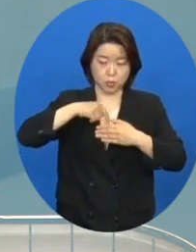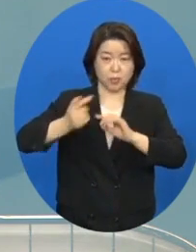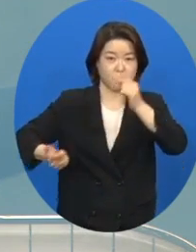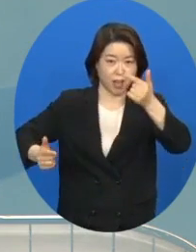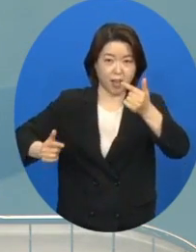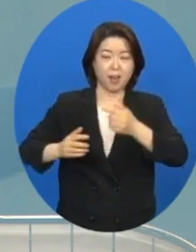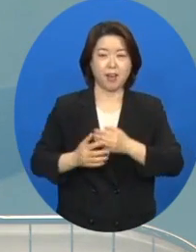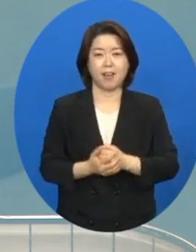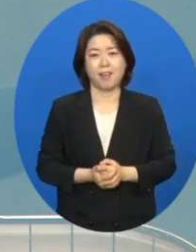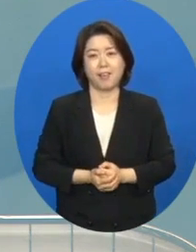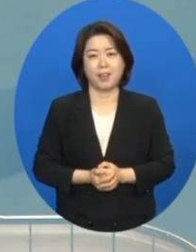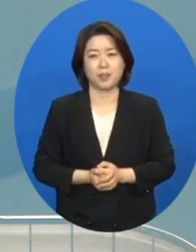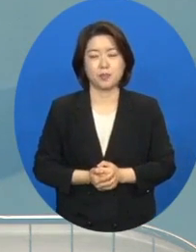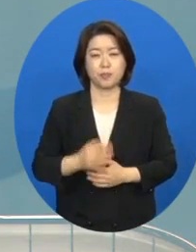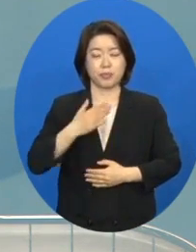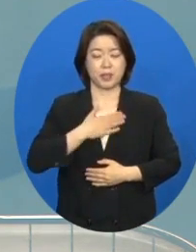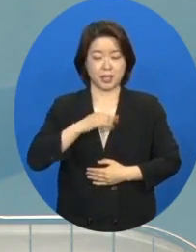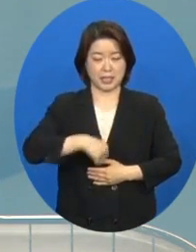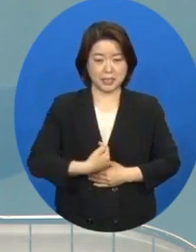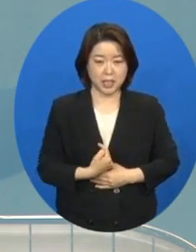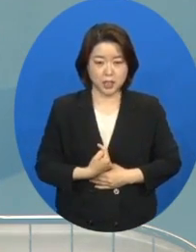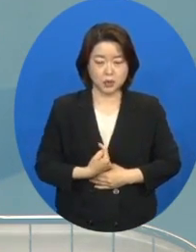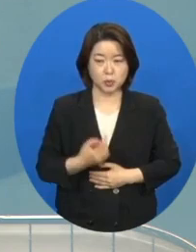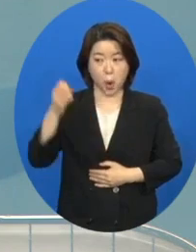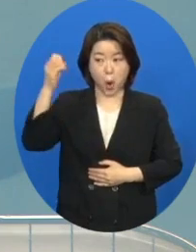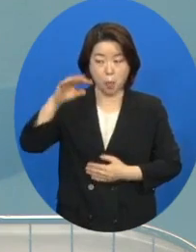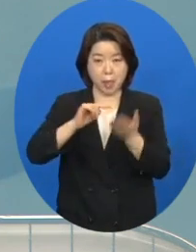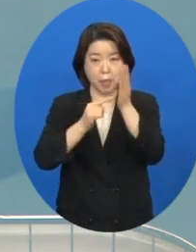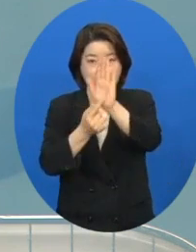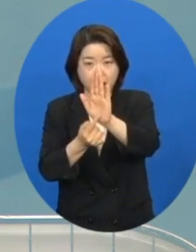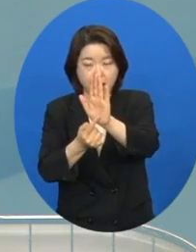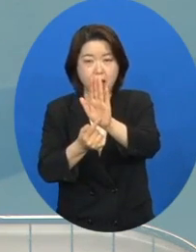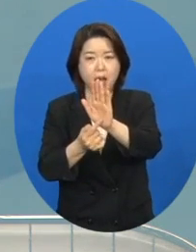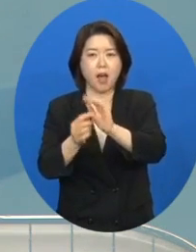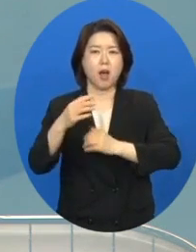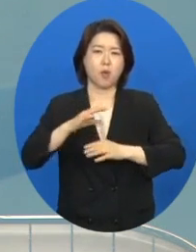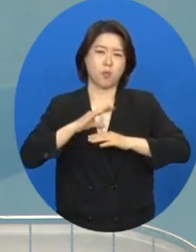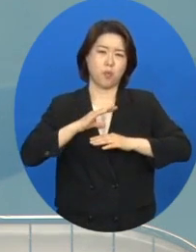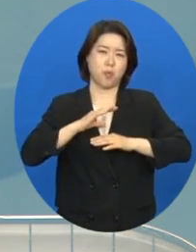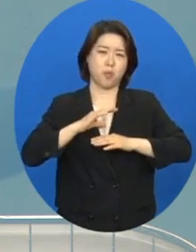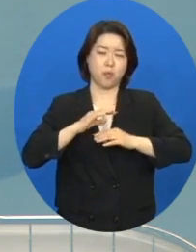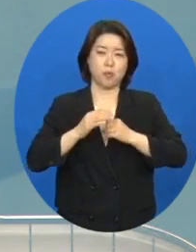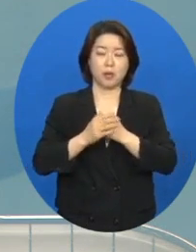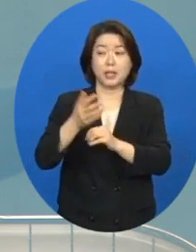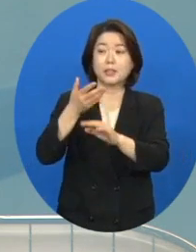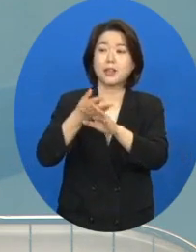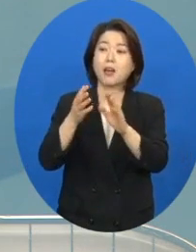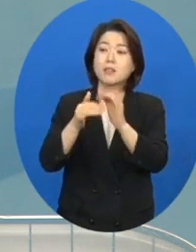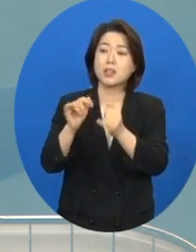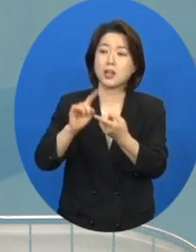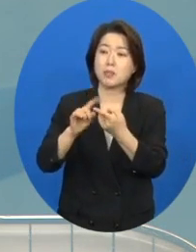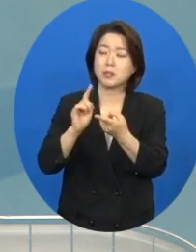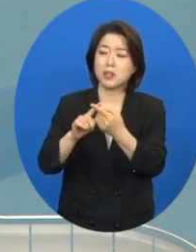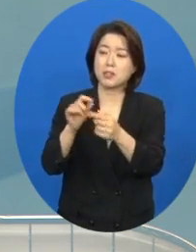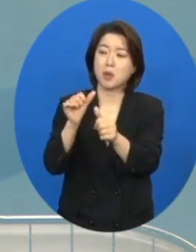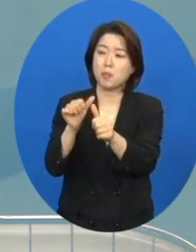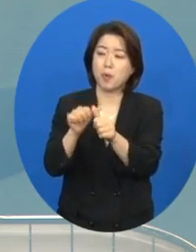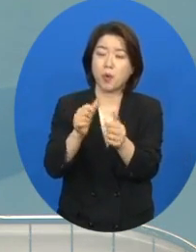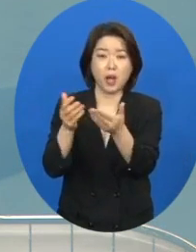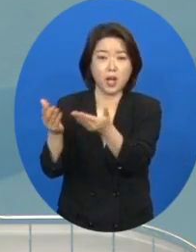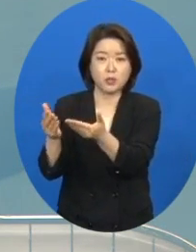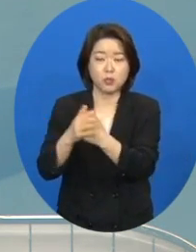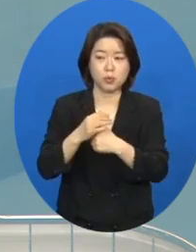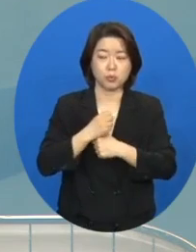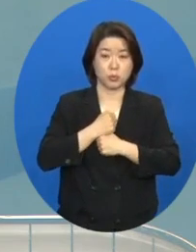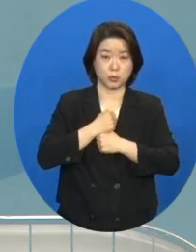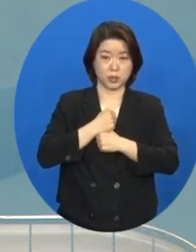다르고 자기 자신도 빛으로 드러나는 것이 두렵고 다른 사람에 대한 말 해주는 것은